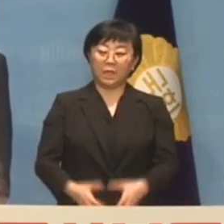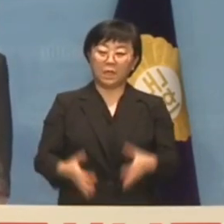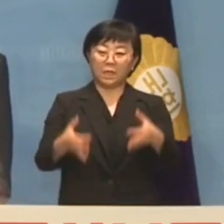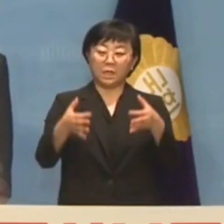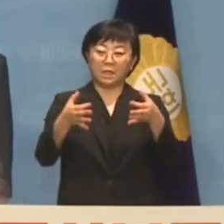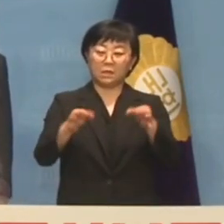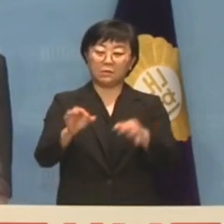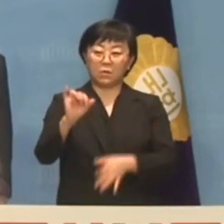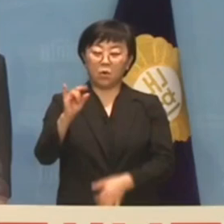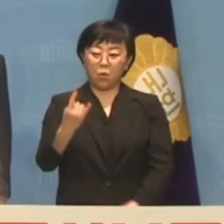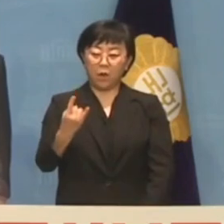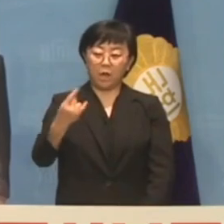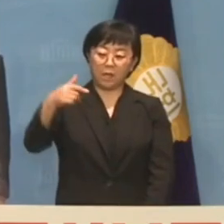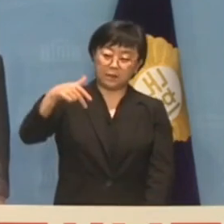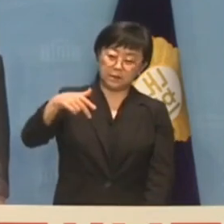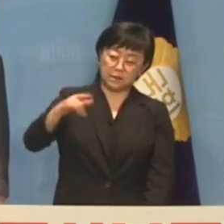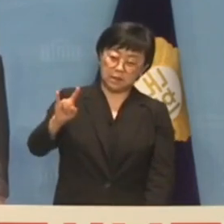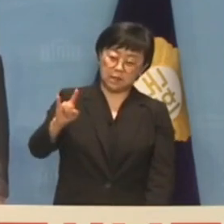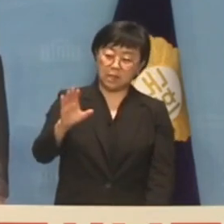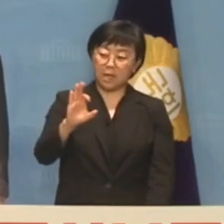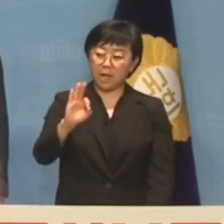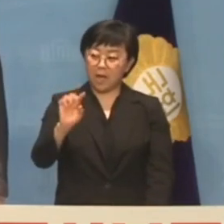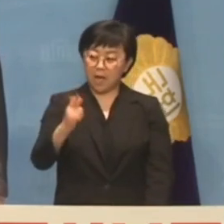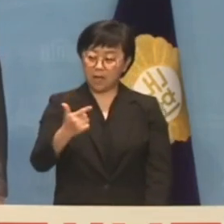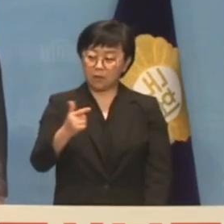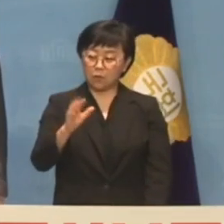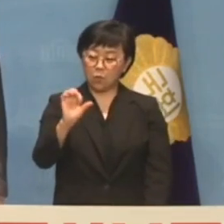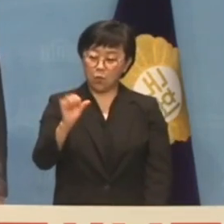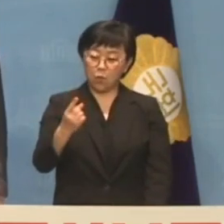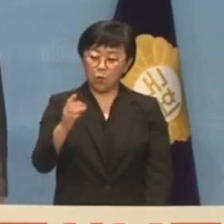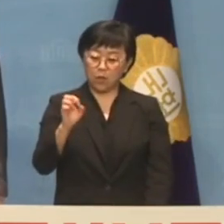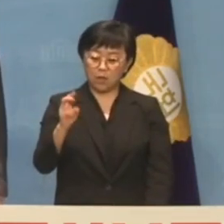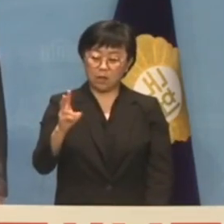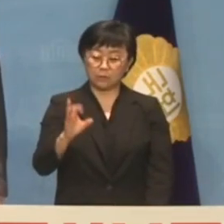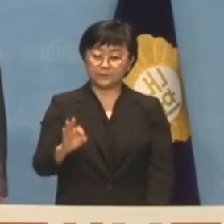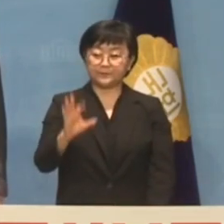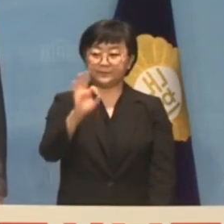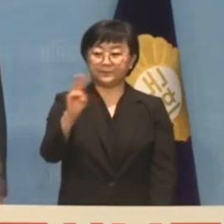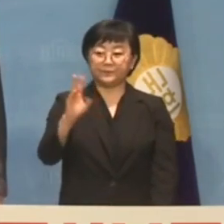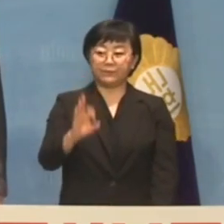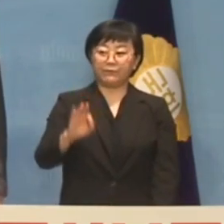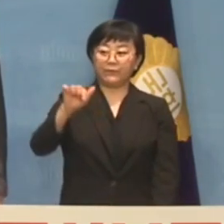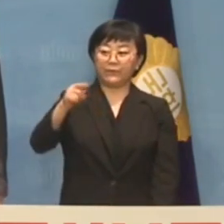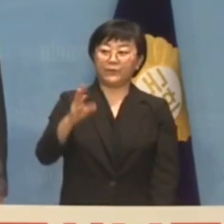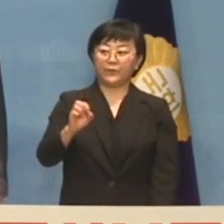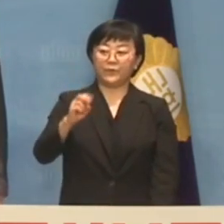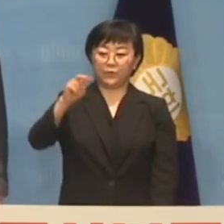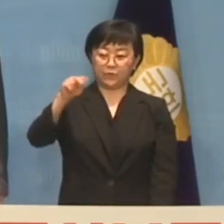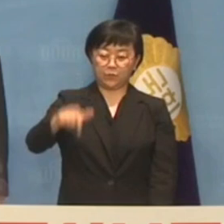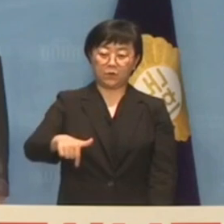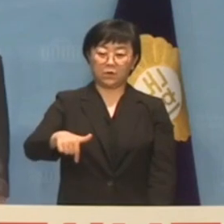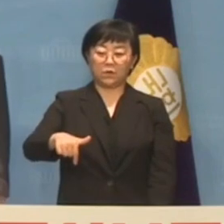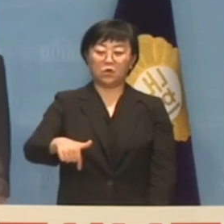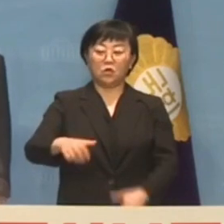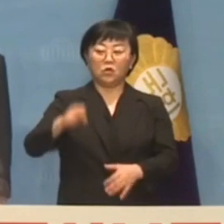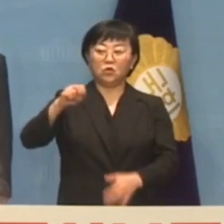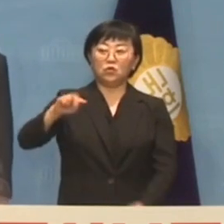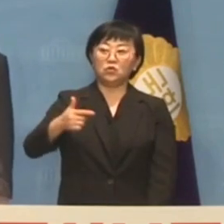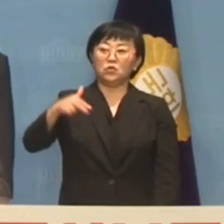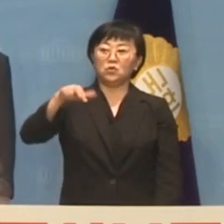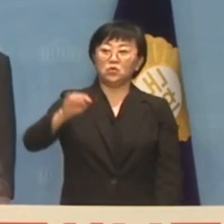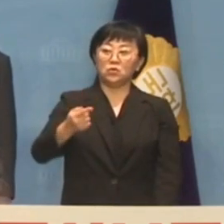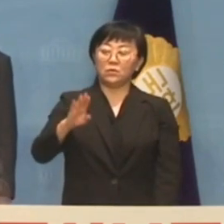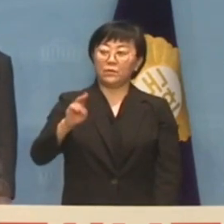의원님 오셨습니다. 안호영 의원님 오셨습니다. 양경숙 의원님 오셨고요. 윤준병